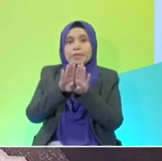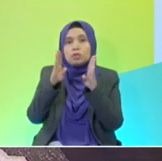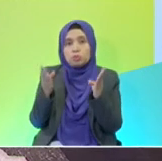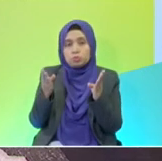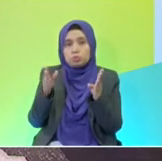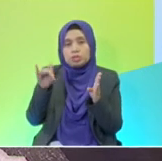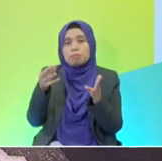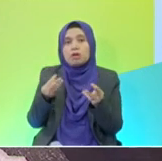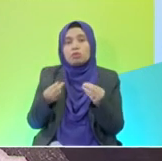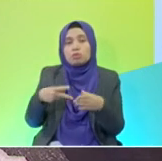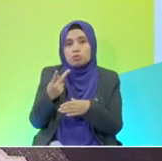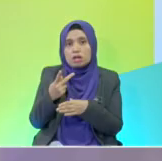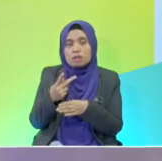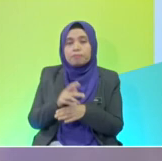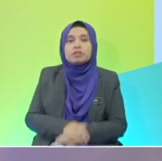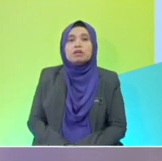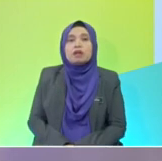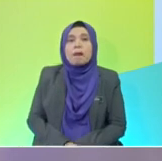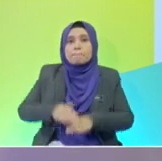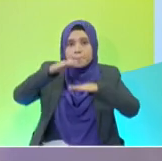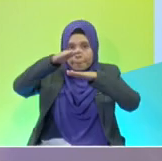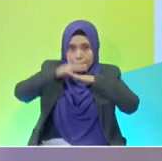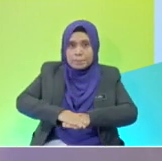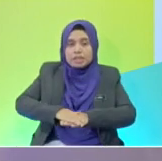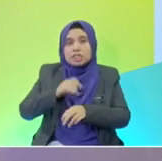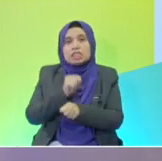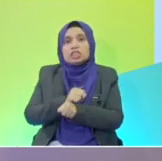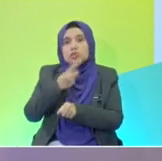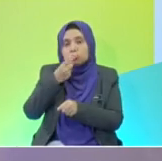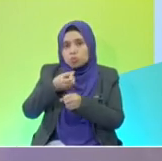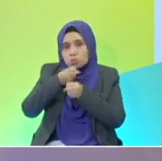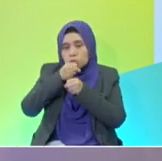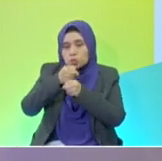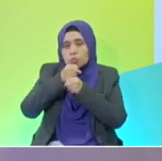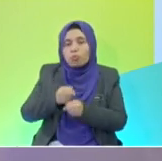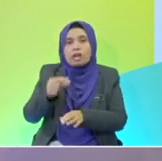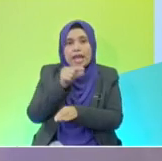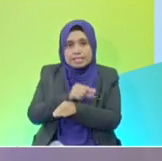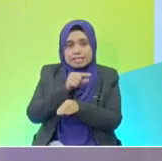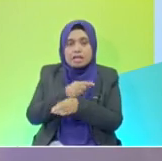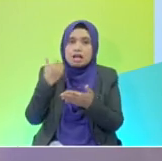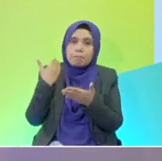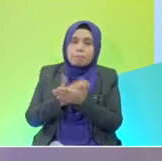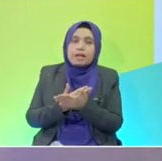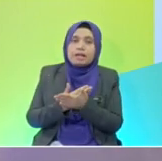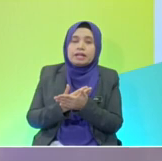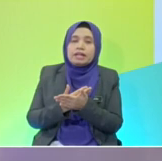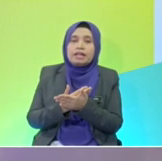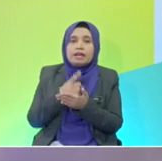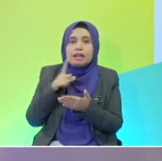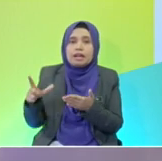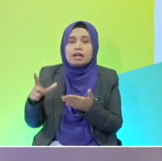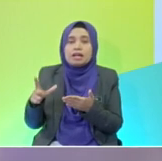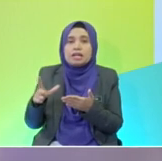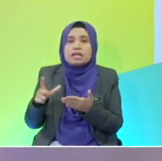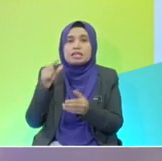keluar tadi dalam masih sama pemampat akan bekerja untuk menyejuk guys Oke sampai satu masa eee semoga yang